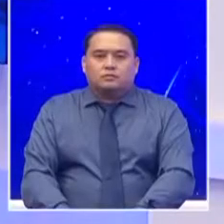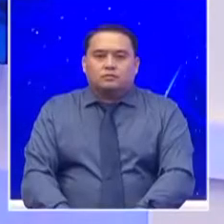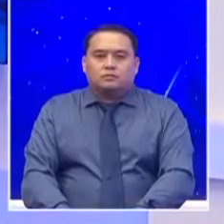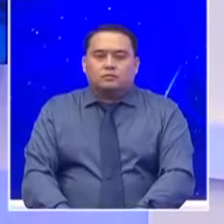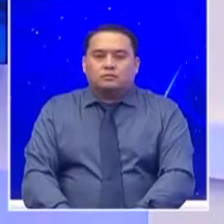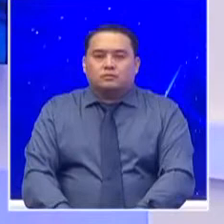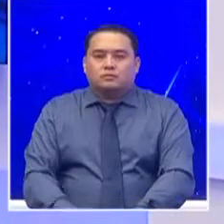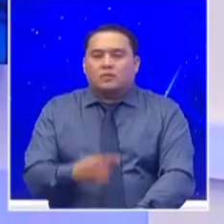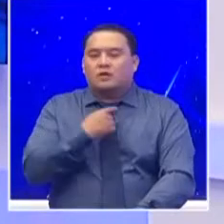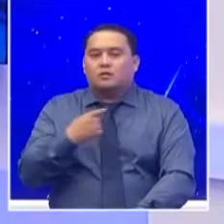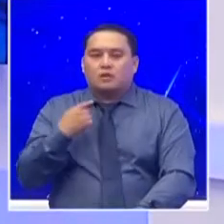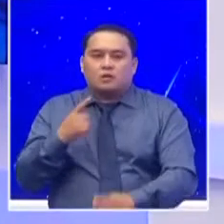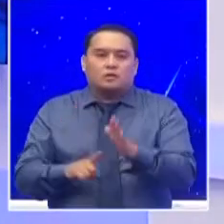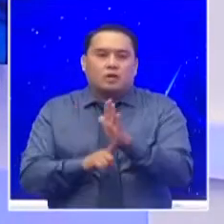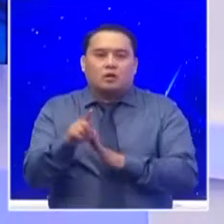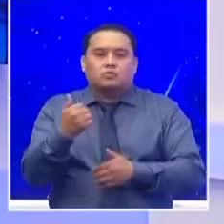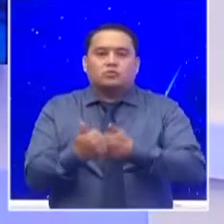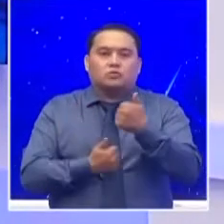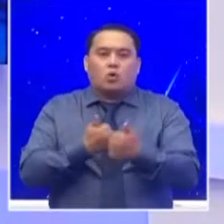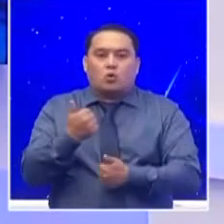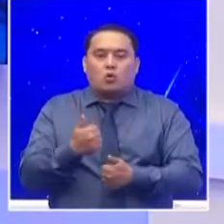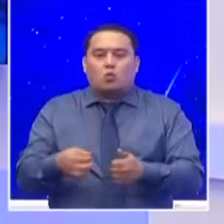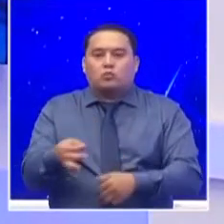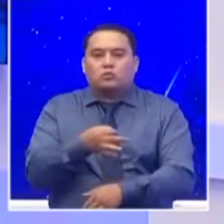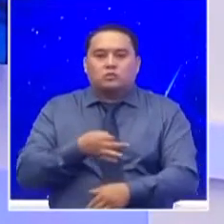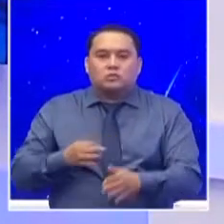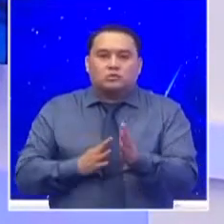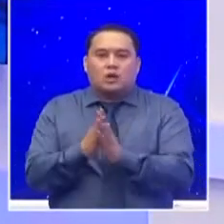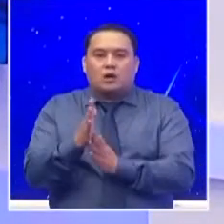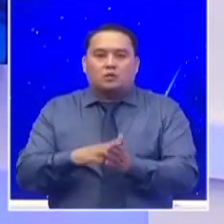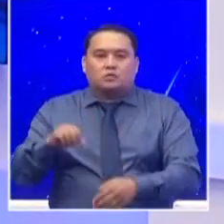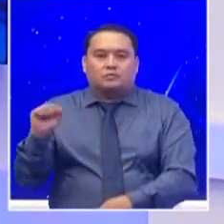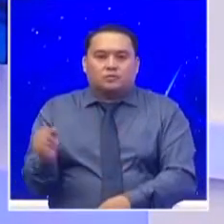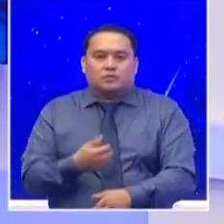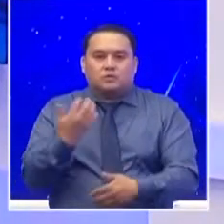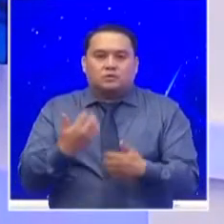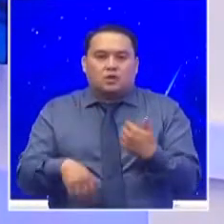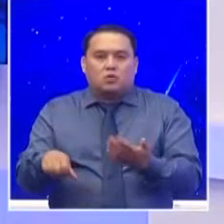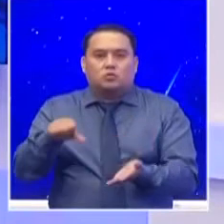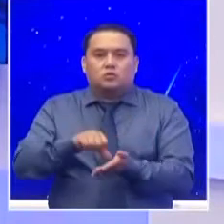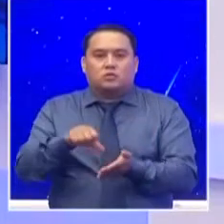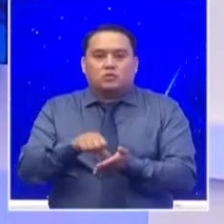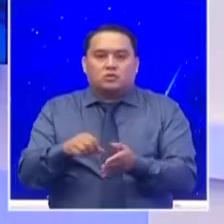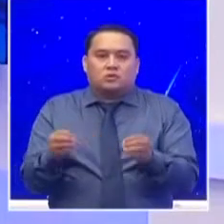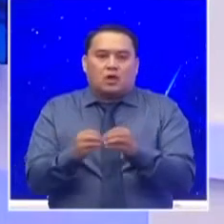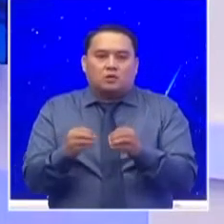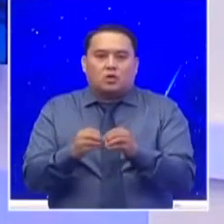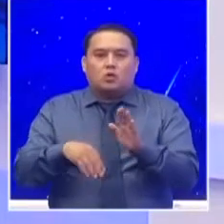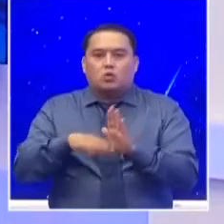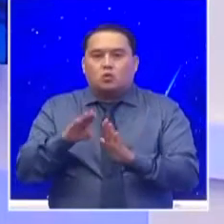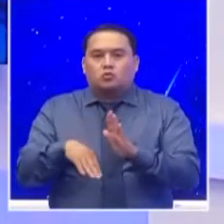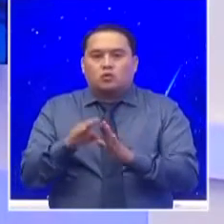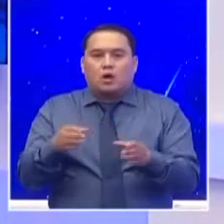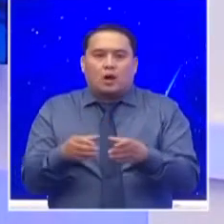В Талдыкургане стартовал чемпионат области по хоккею на траве среди подростков. В нем принимает участие 10 лучших